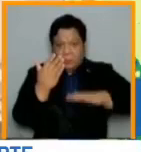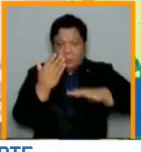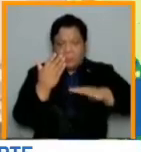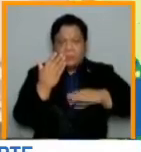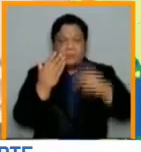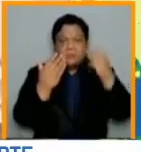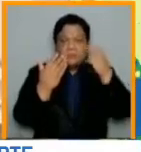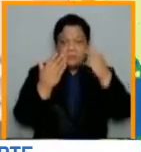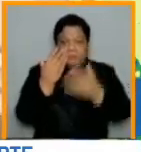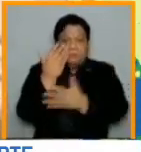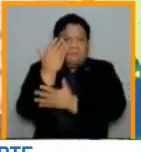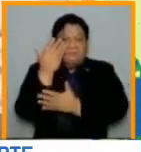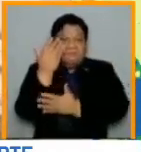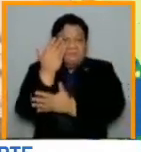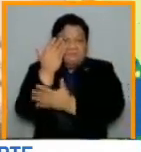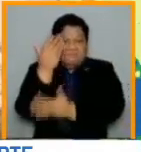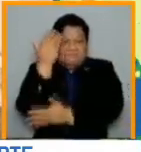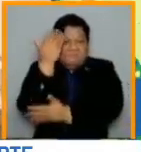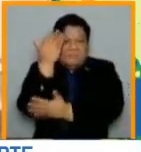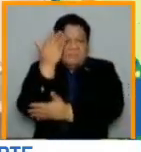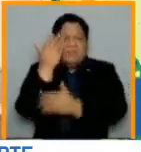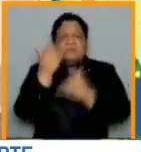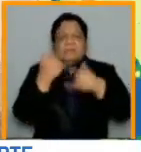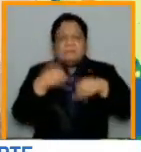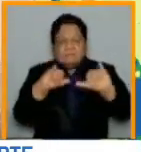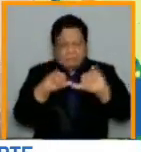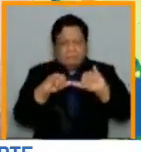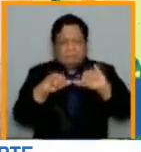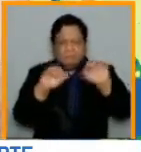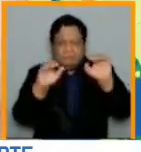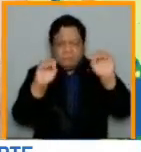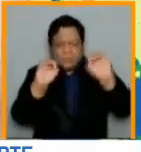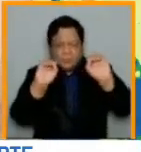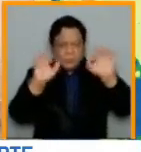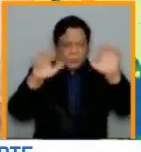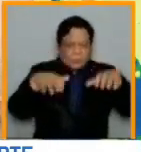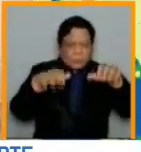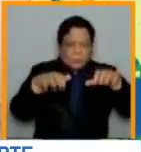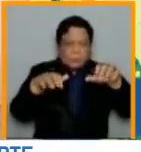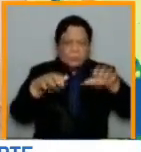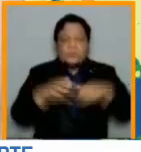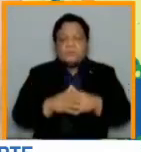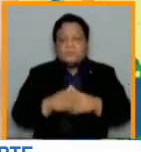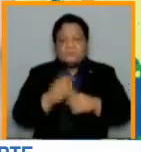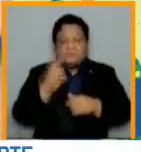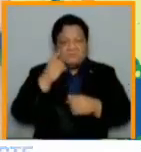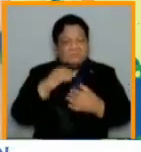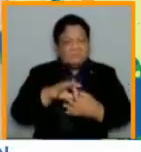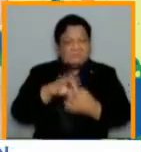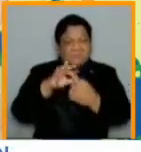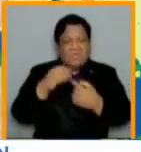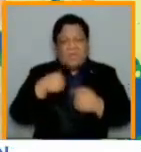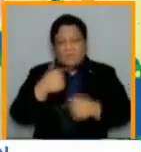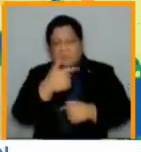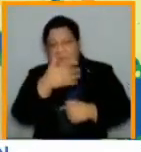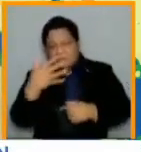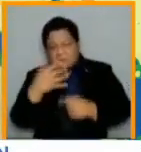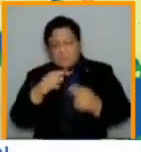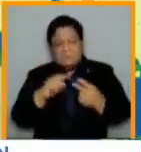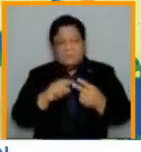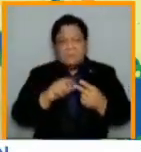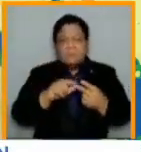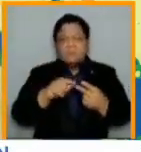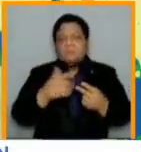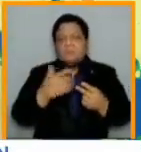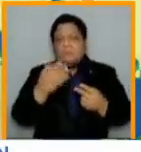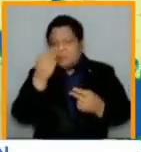mga kapuso. Wala pa rin ulan, maliban sa may ilang bahagi ng Soxargen dito sa Luzon, Mindoro, Aurora, Quezon, maging dyan